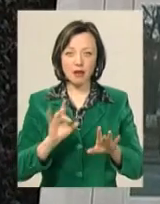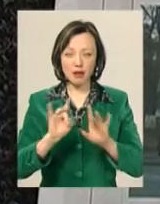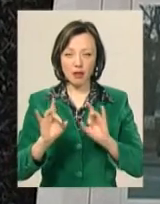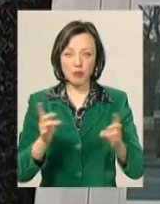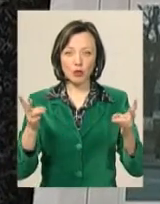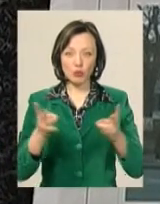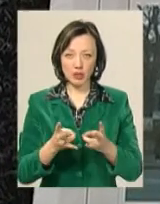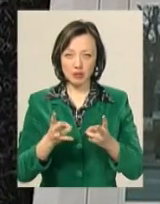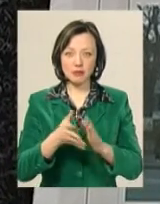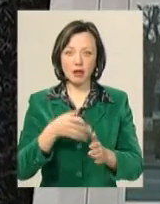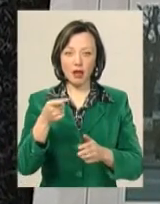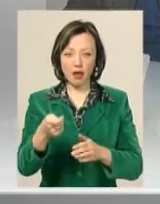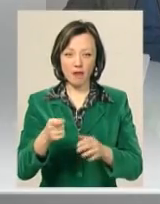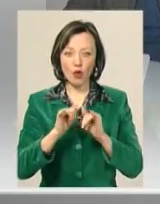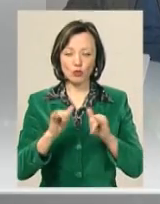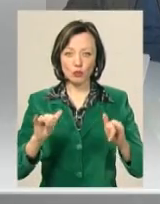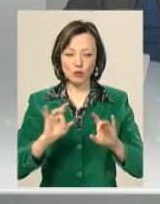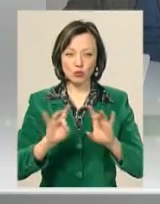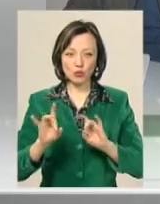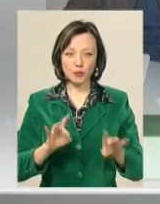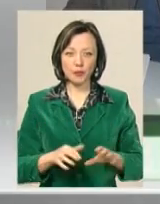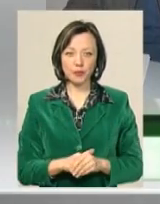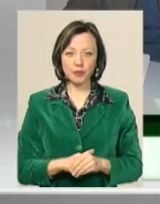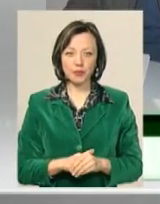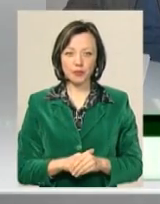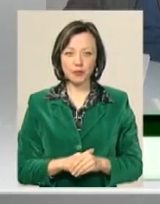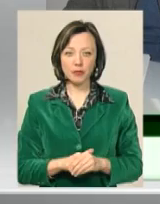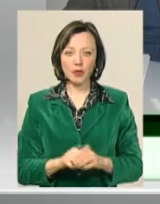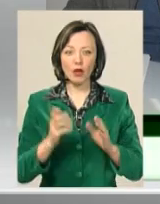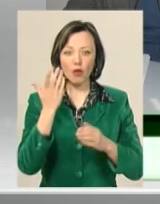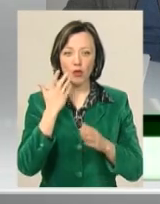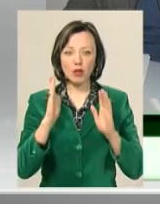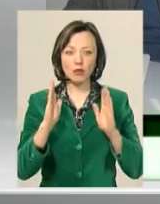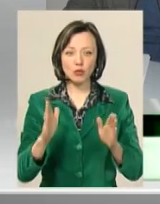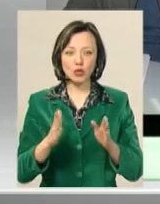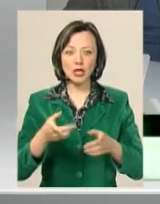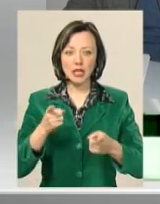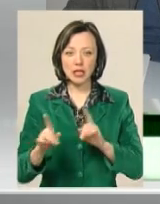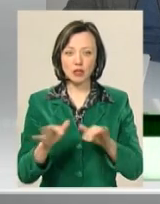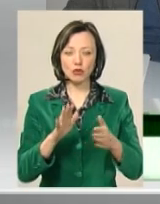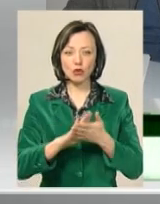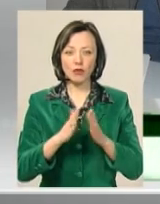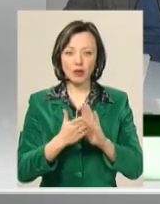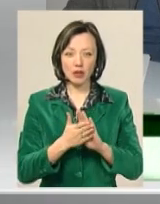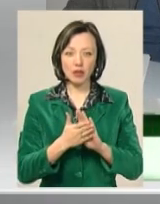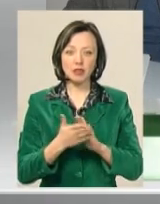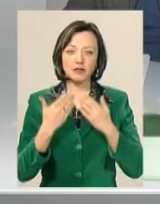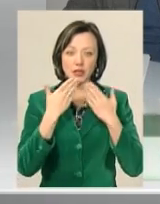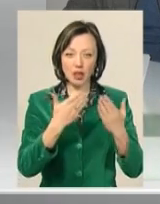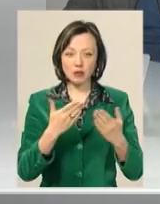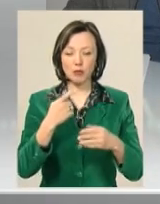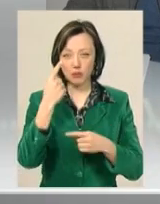також необхідна заява розповсюджувача. Були діючі договори, то ми їм казали звертайтеся, вони не зверталися, ми їх повідомили